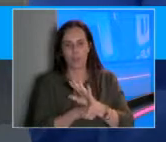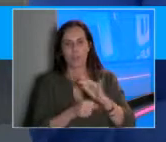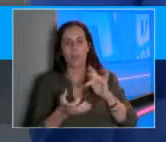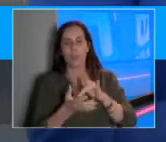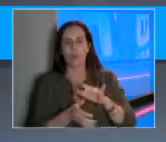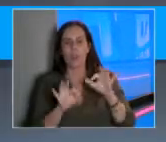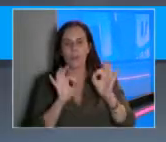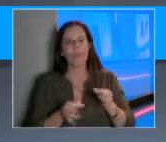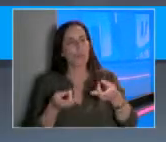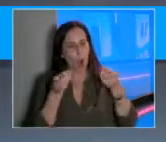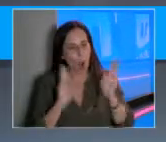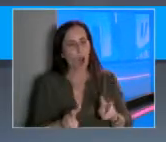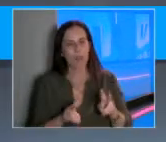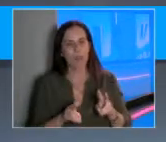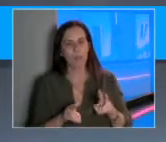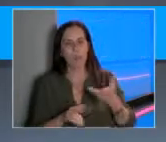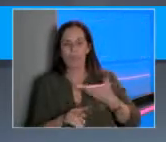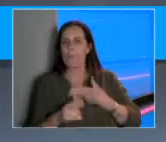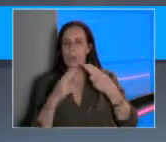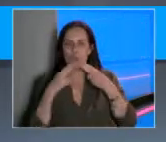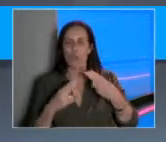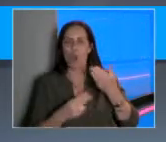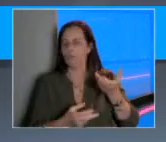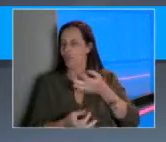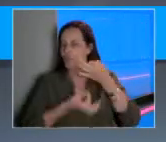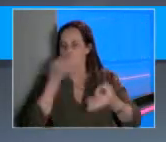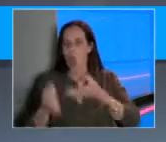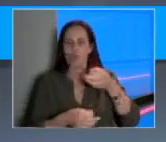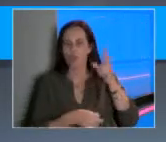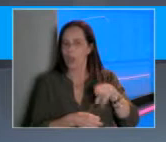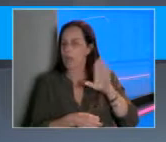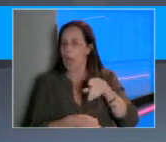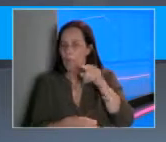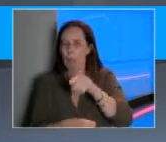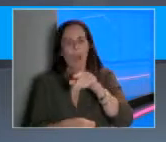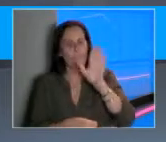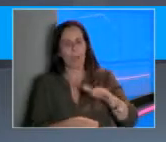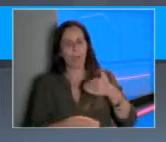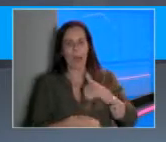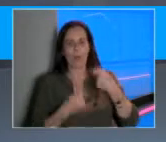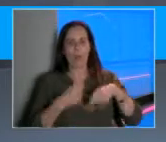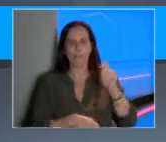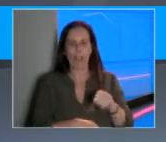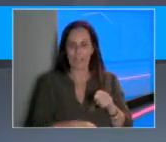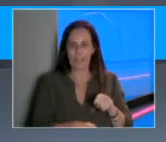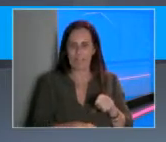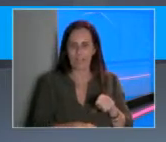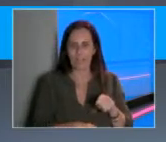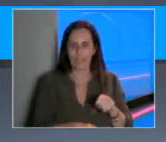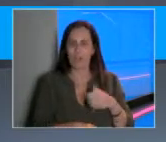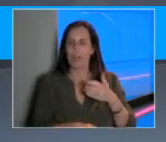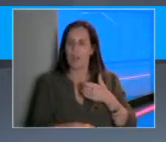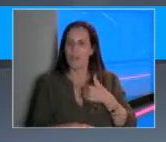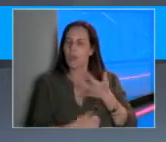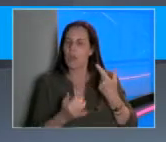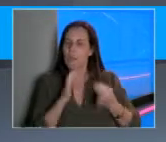שאנחנו באמת נוכל לקבל תשובות לשאלות שעולות גם לך וגם לנו לחברי הכנסת, ואנחנו